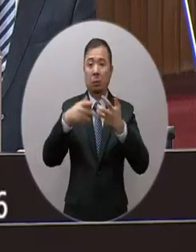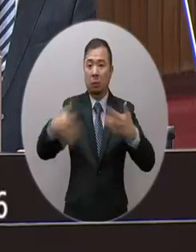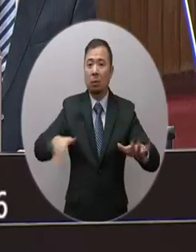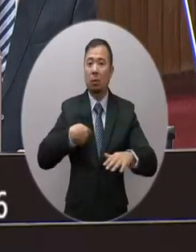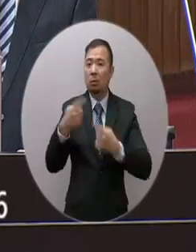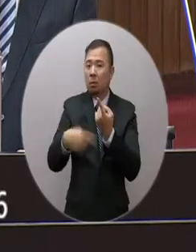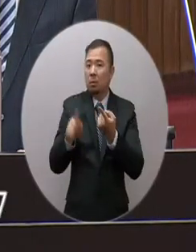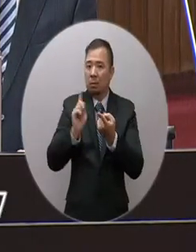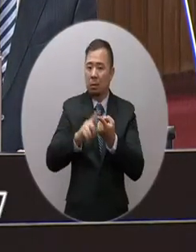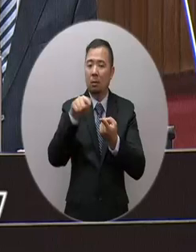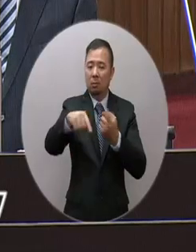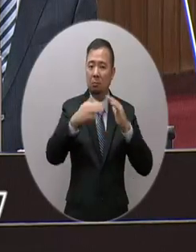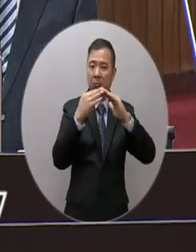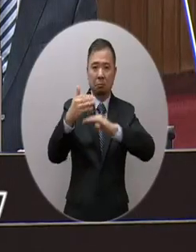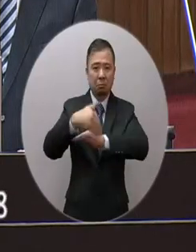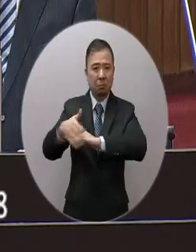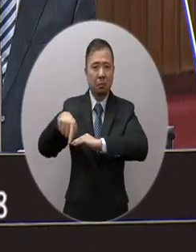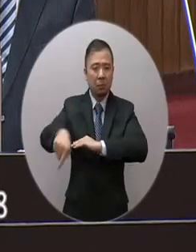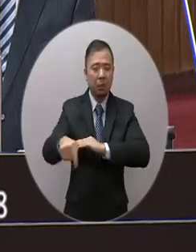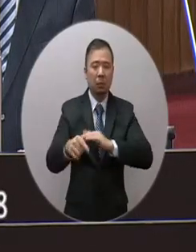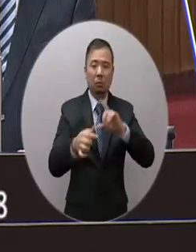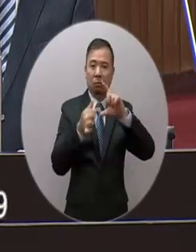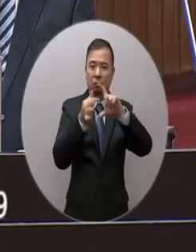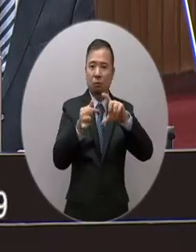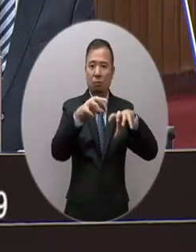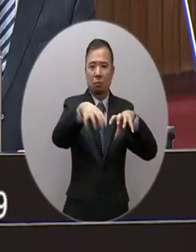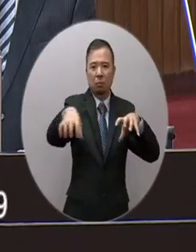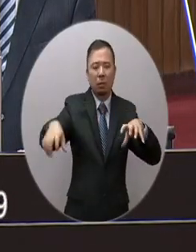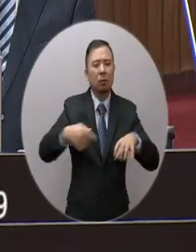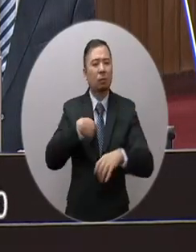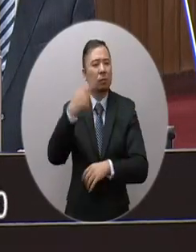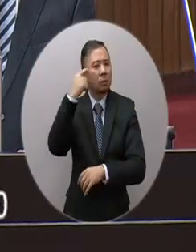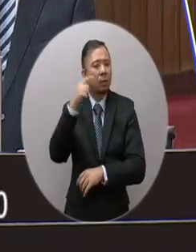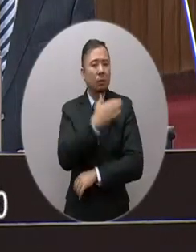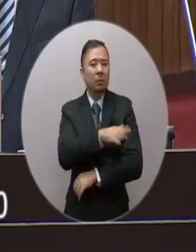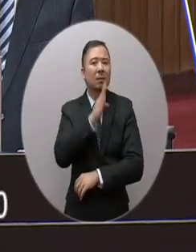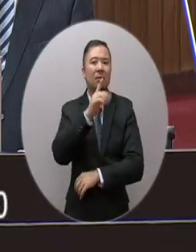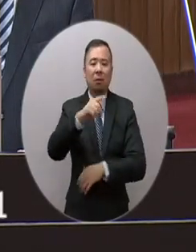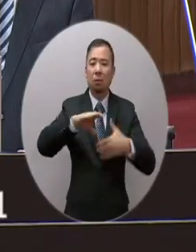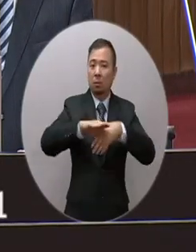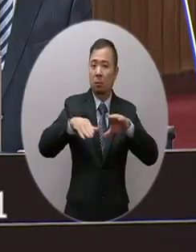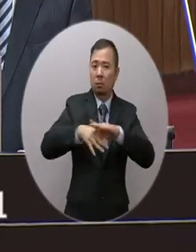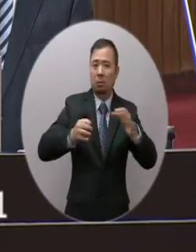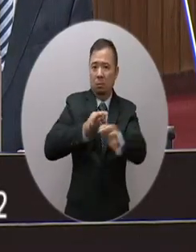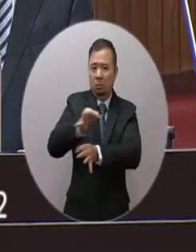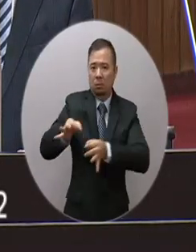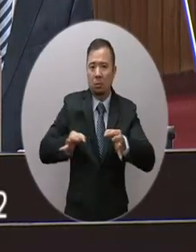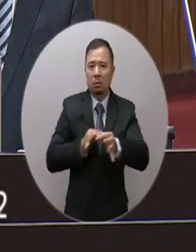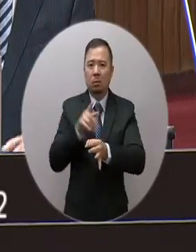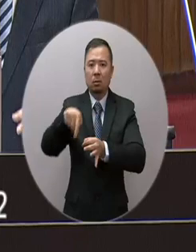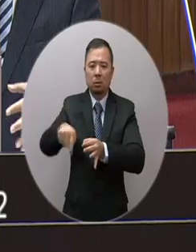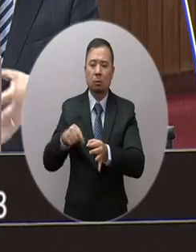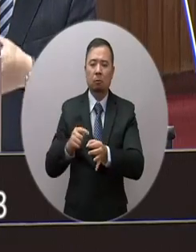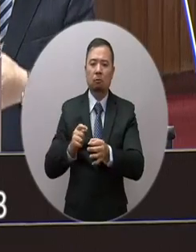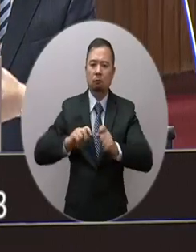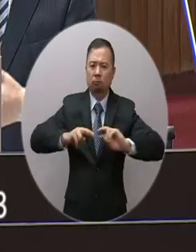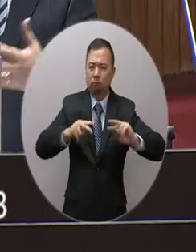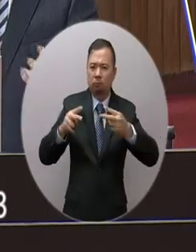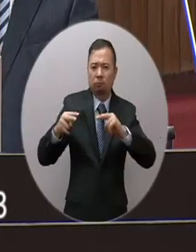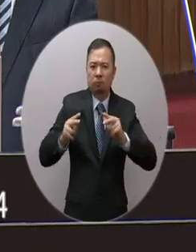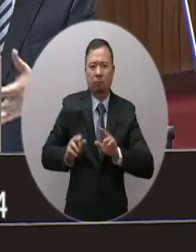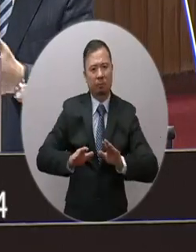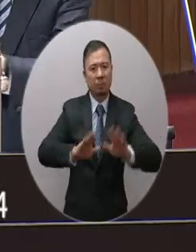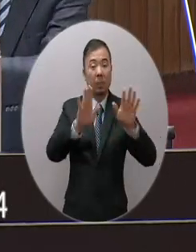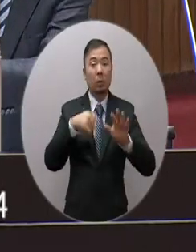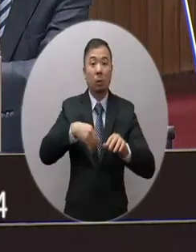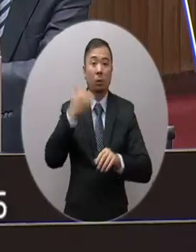展，其实是让我们国家的成长，无论是在经济、文化或竞争力上，是一个非常成长大的一个力道。但是我们要让